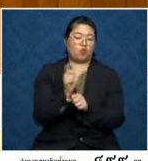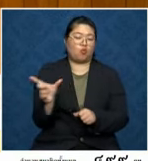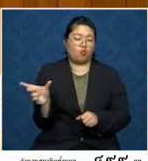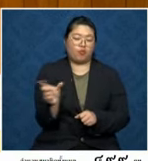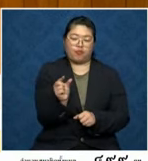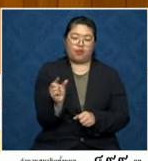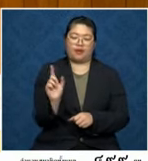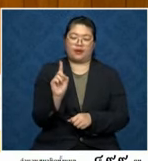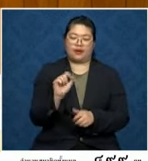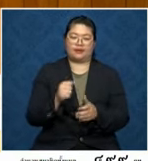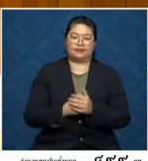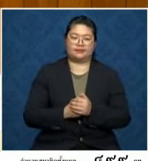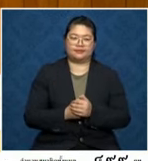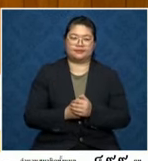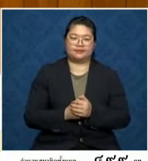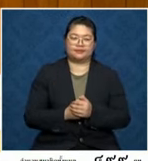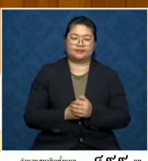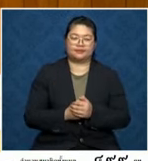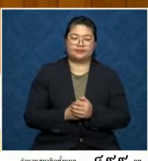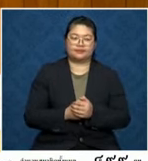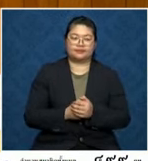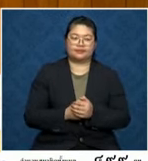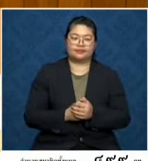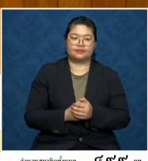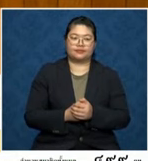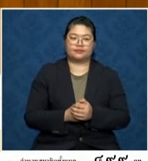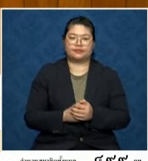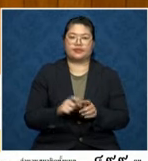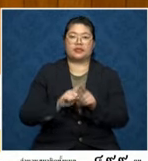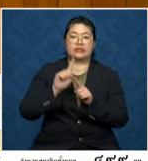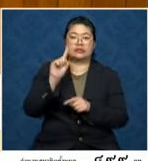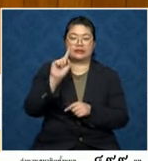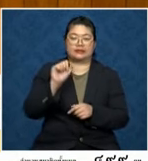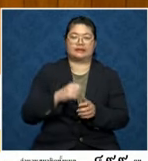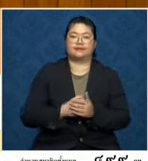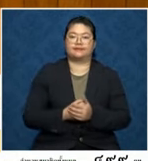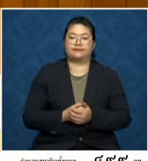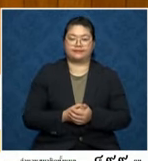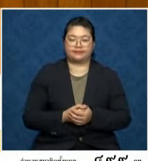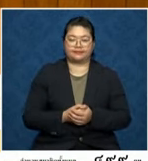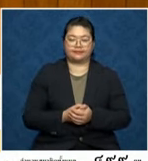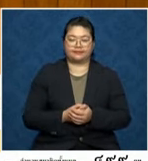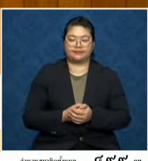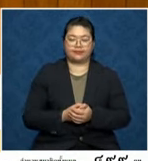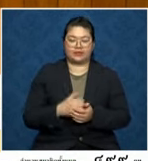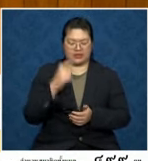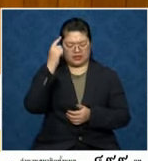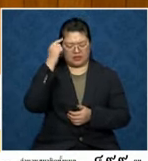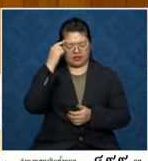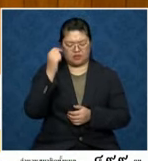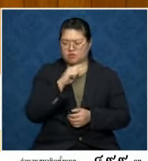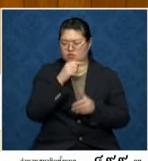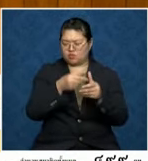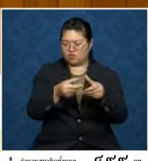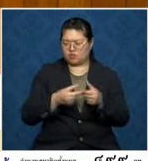ๆบางอย่างเป็นข้อห่วงใยเดียวกันคือกรณีที่1เนี่ยท่านกลัวผลกระทบเรื่องความน่